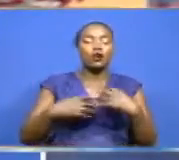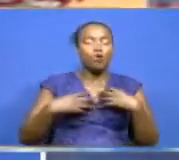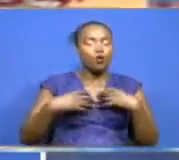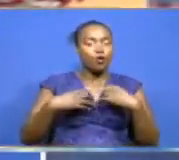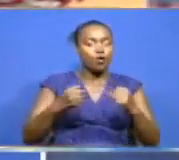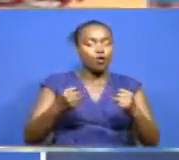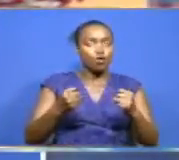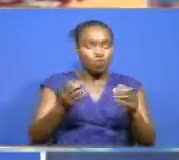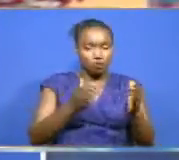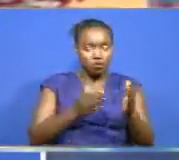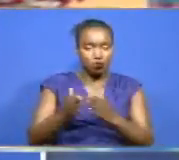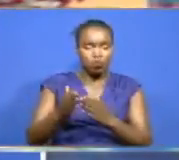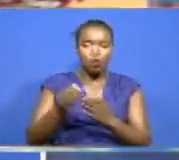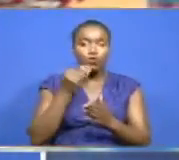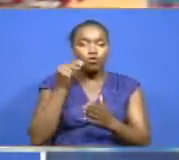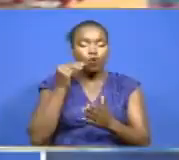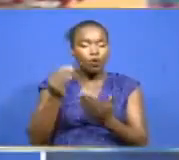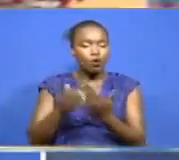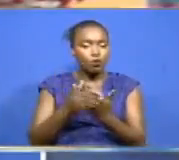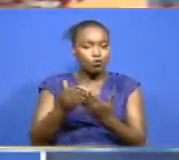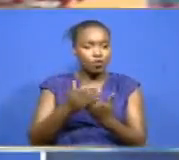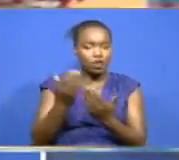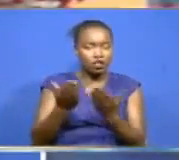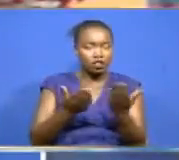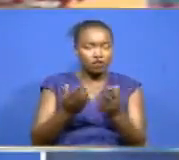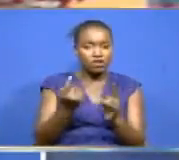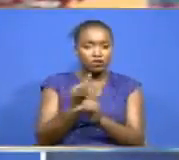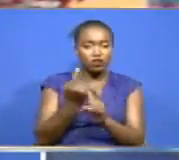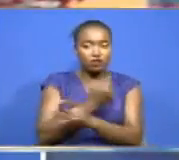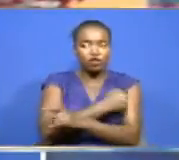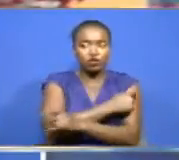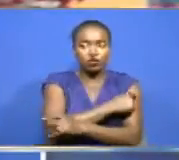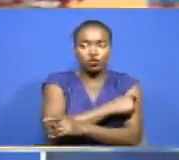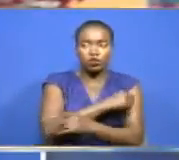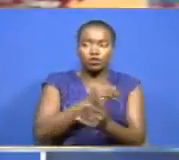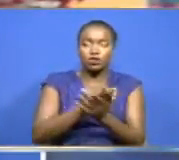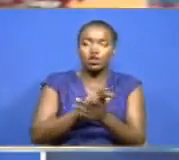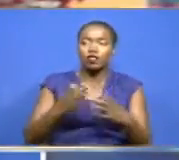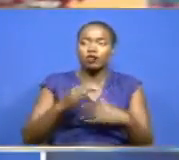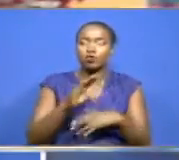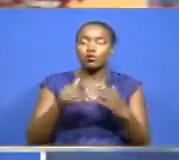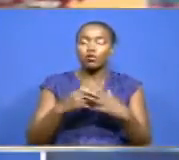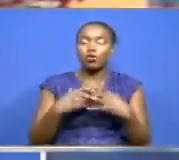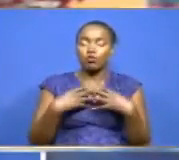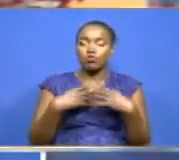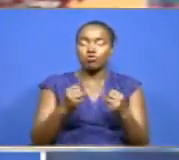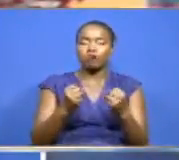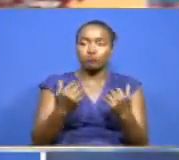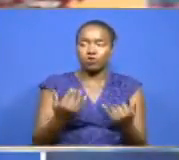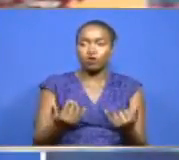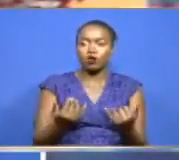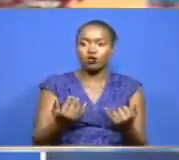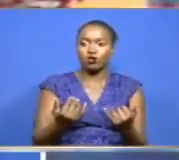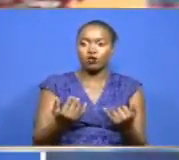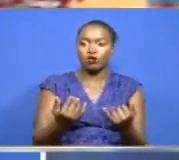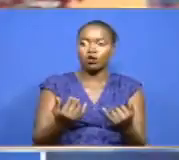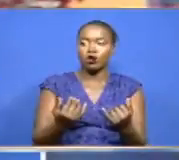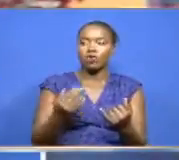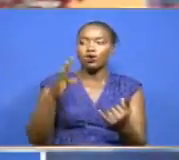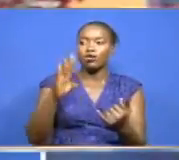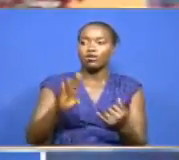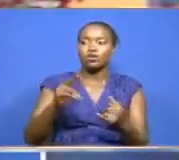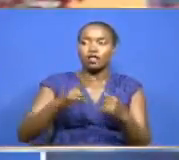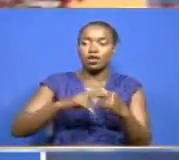kwenye ule mpango wa kuhudumiwa nyumbani na kutoka hospitali mbalimbali. Jumla waliopona ugonjwa huo sasa imeongezeka hadi